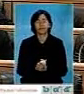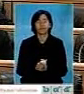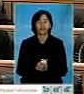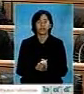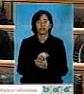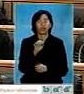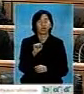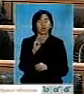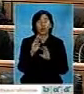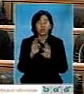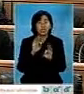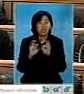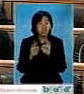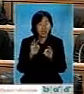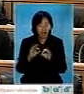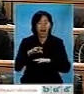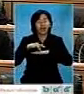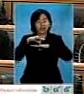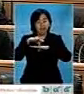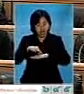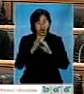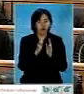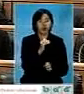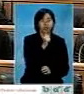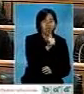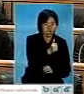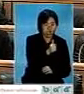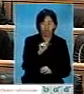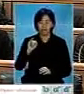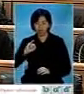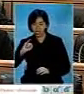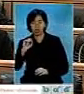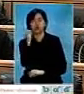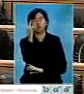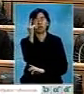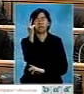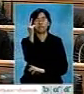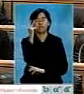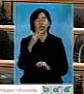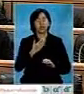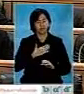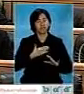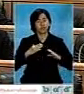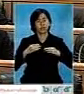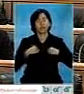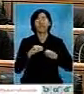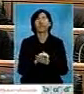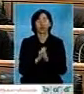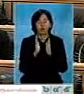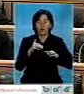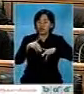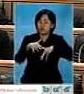สว.สรรหามีทั้งดีทั้งไม่ดีเราต้องยอมรับในหมู่ค